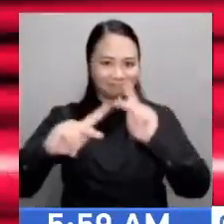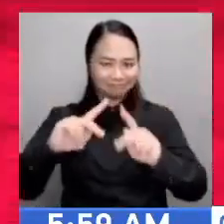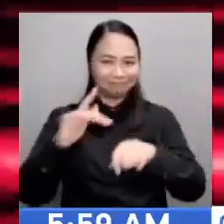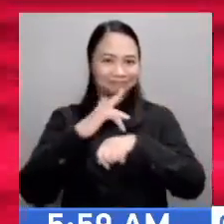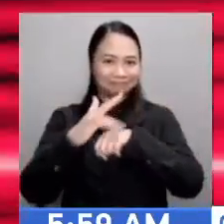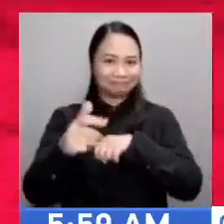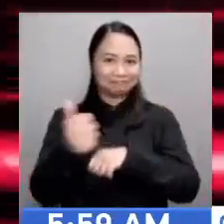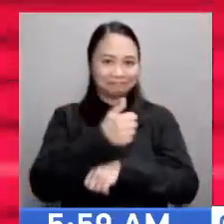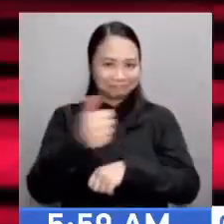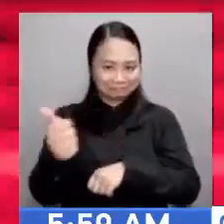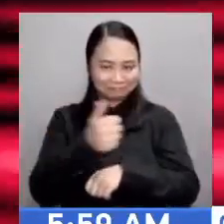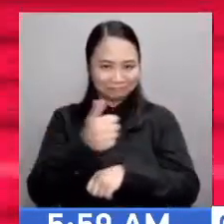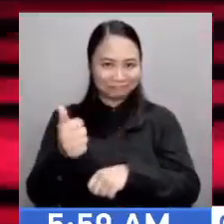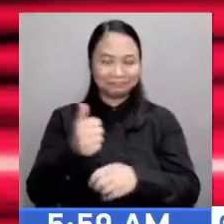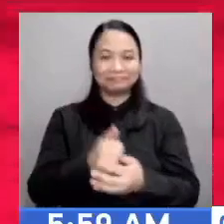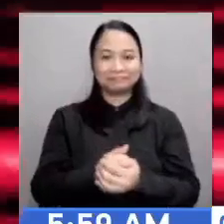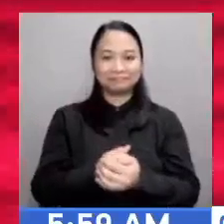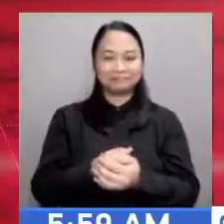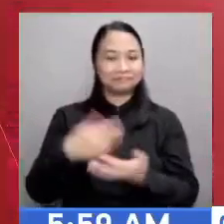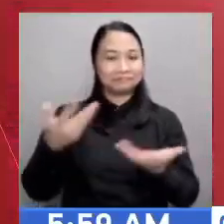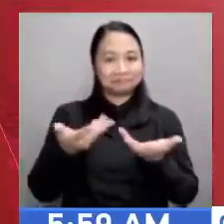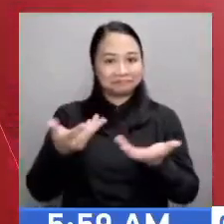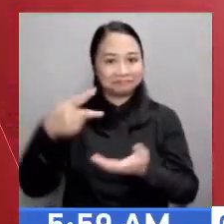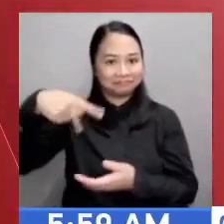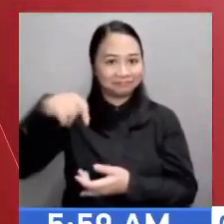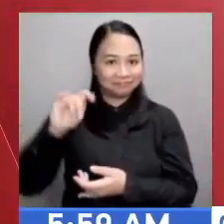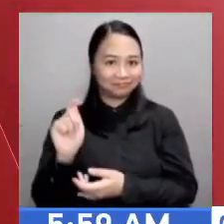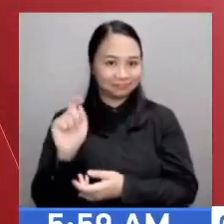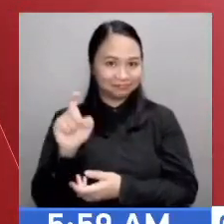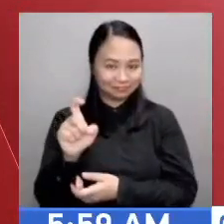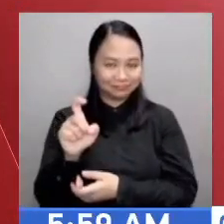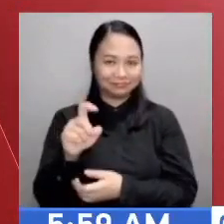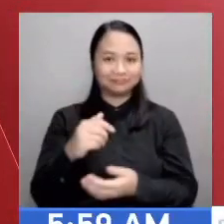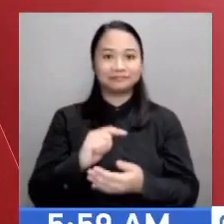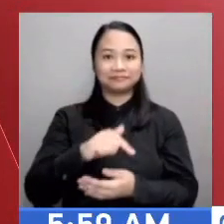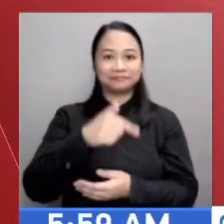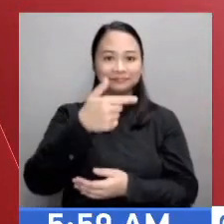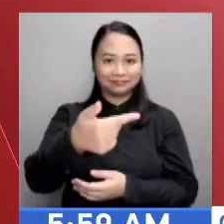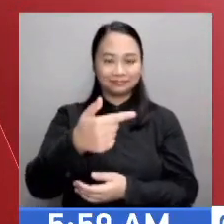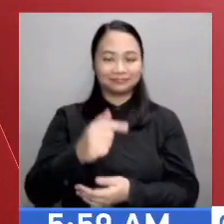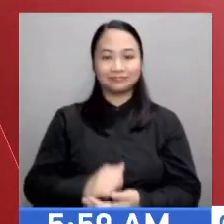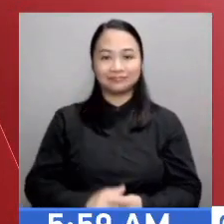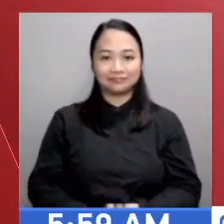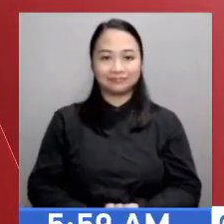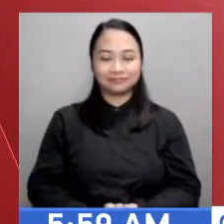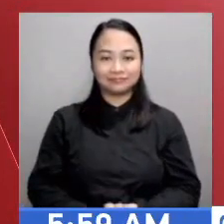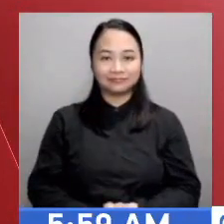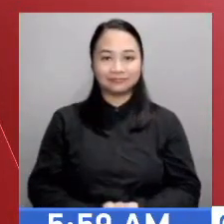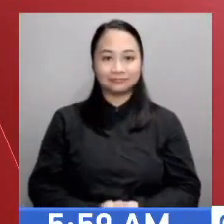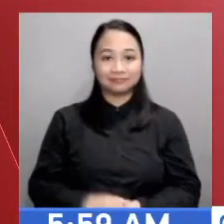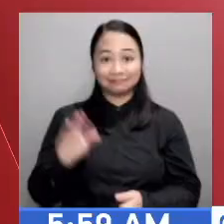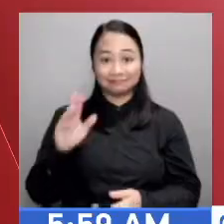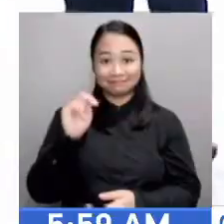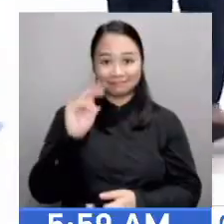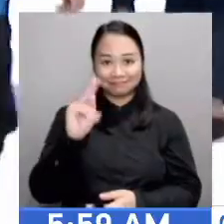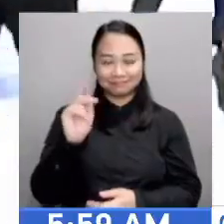Terminal Exchange, may unang balita si Nico Wahe. Nico, kamusta sitwasyon dyan?